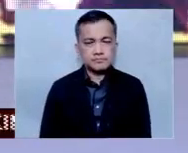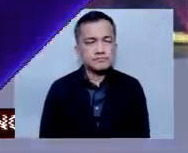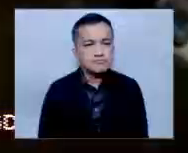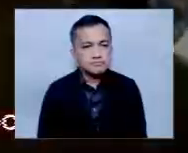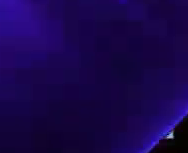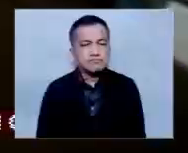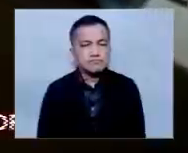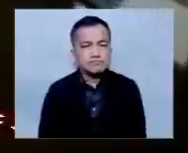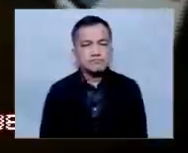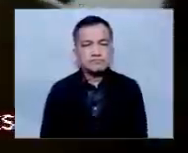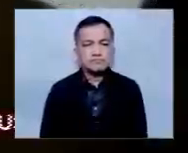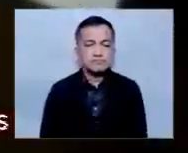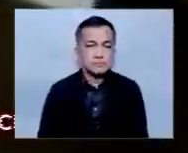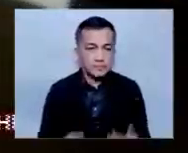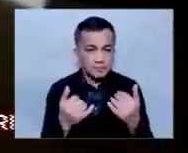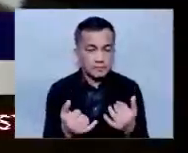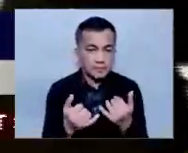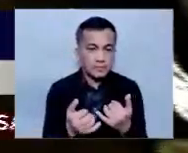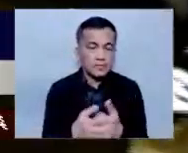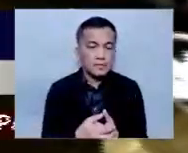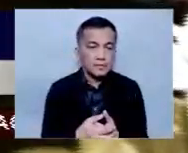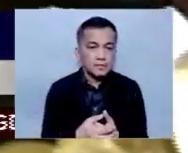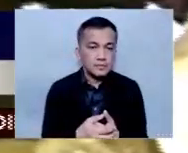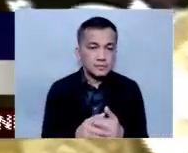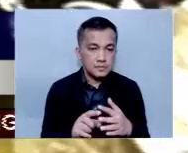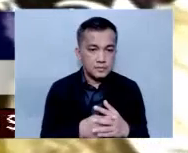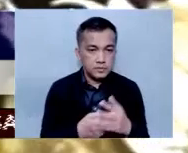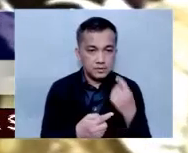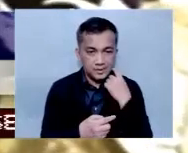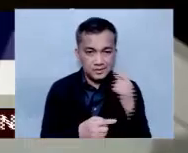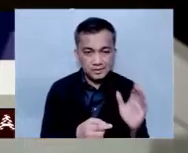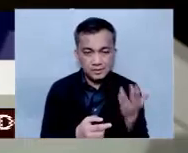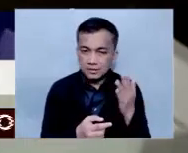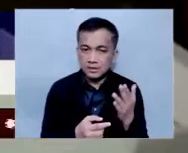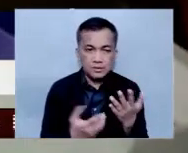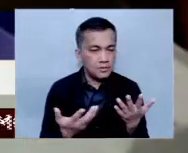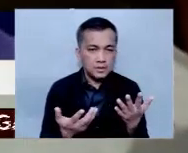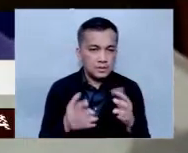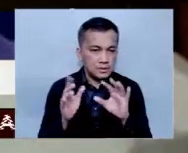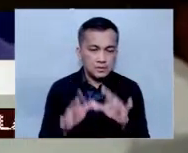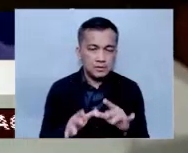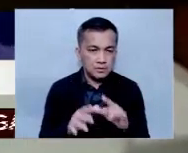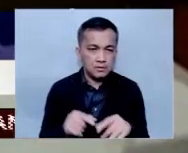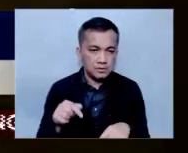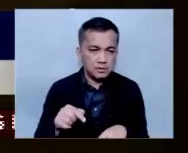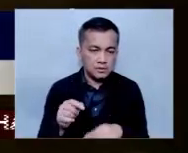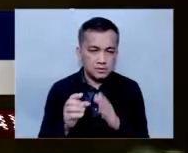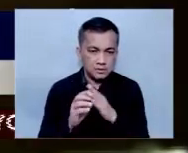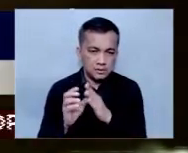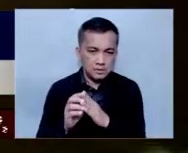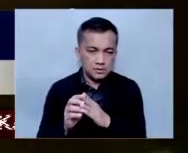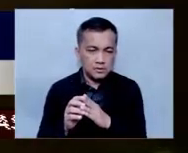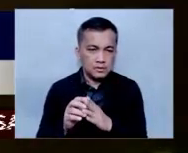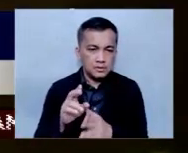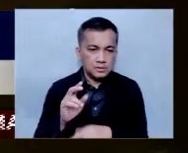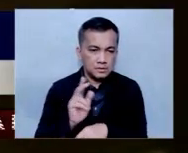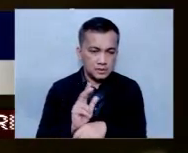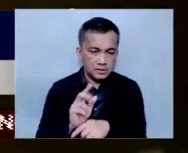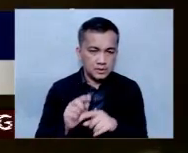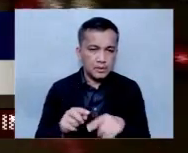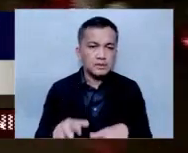Mean, sa mga oras na ito at simula kaninang umaga ay hindi na umulan dito sa lungsod ng Naga, pero lubog pa